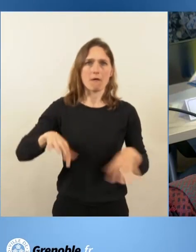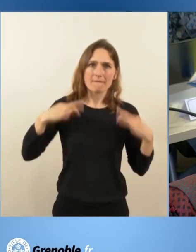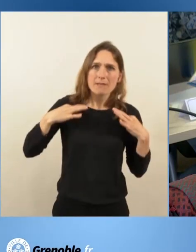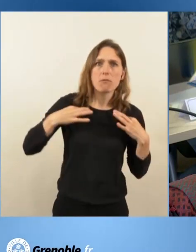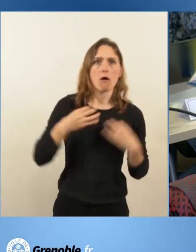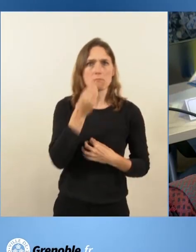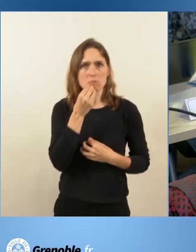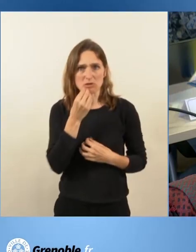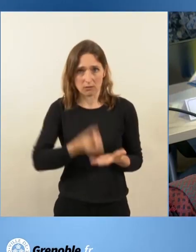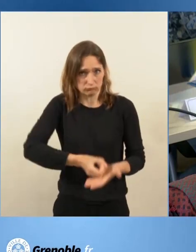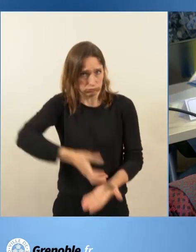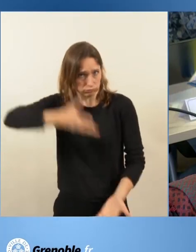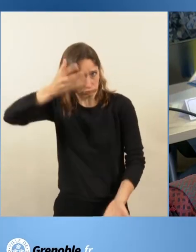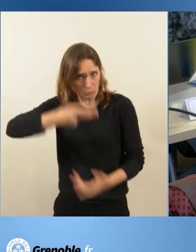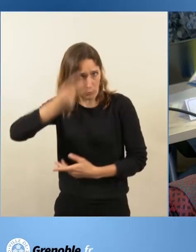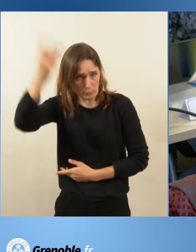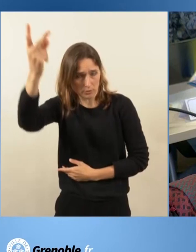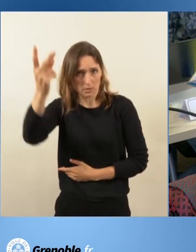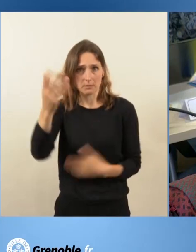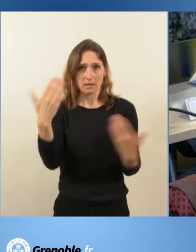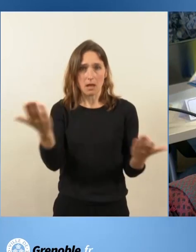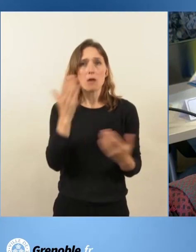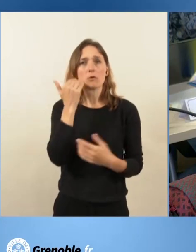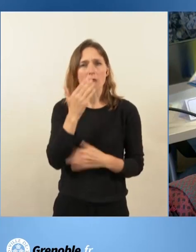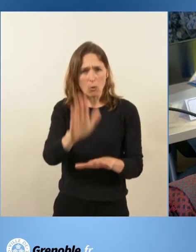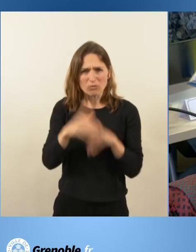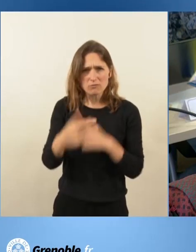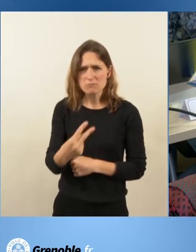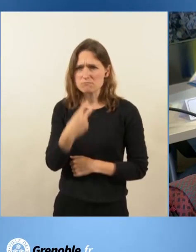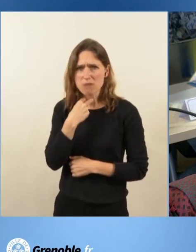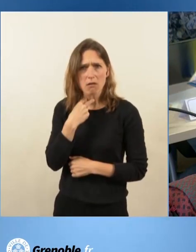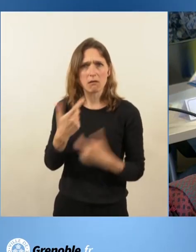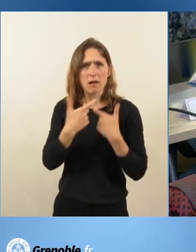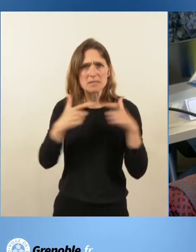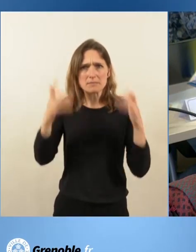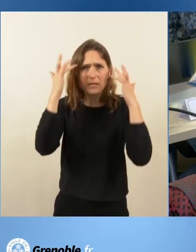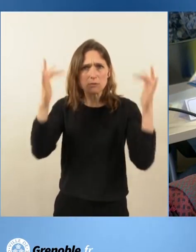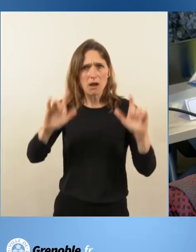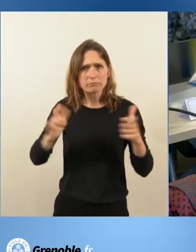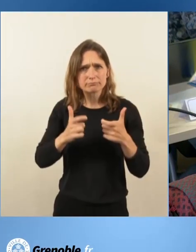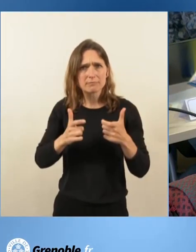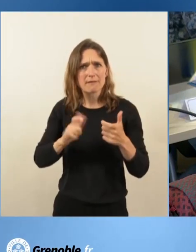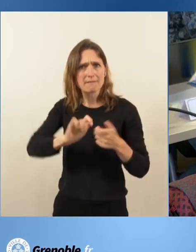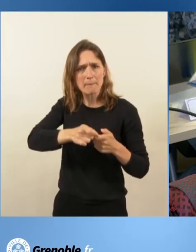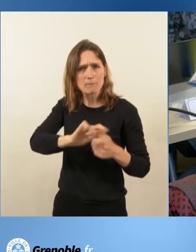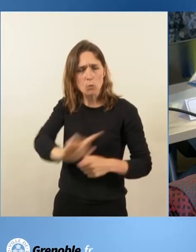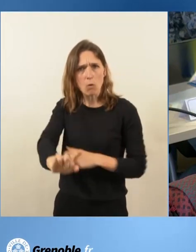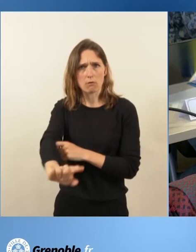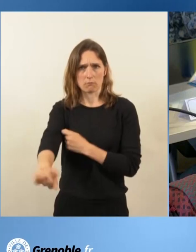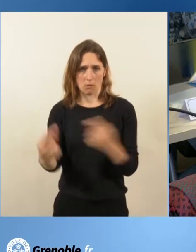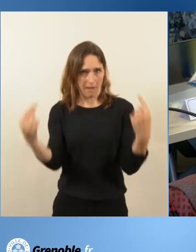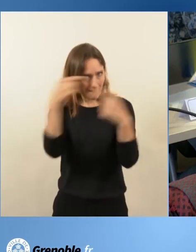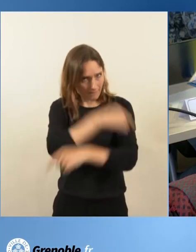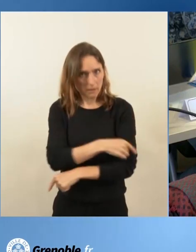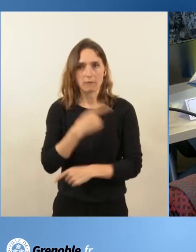en plus cher qu'on doit maintenir les freins et les barrières pour que les personnes exercent des droits culturels pour qu'elles aient accès à des artistes